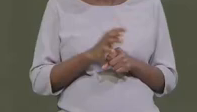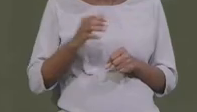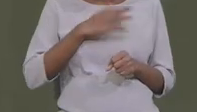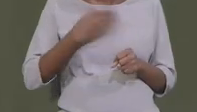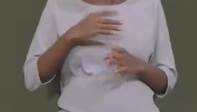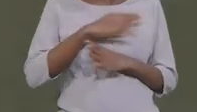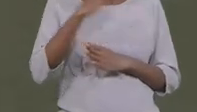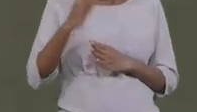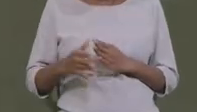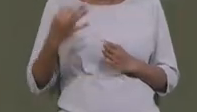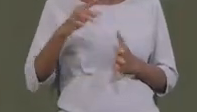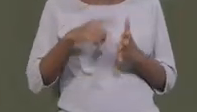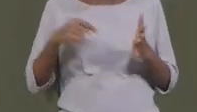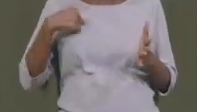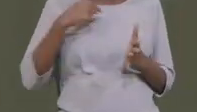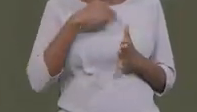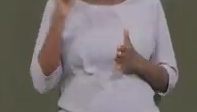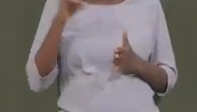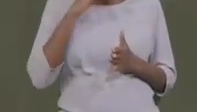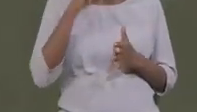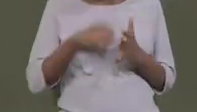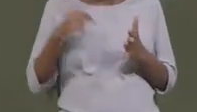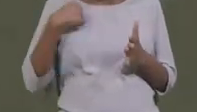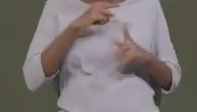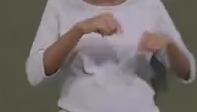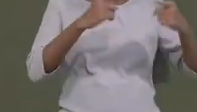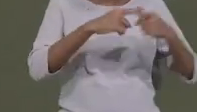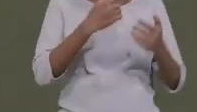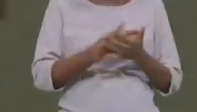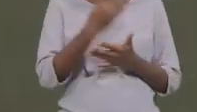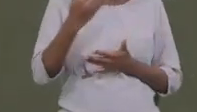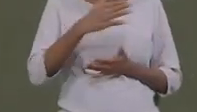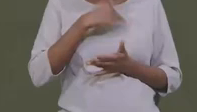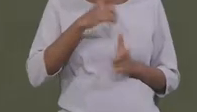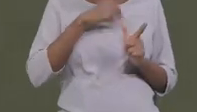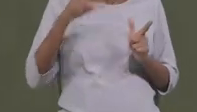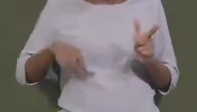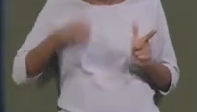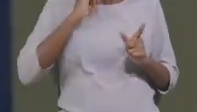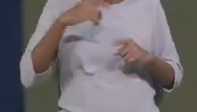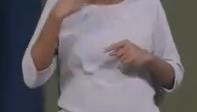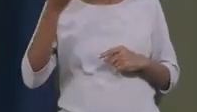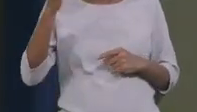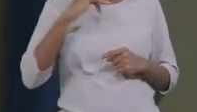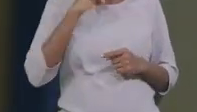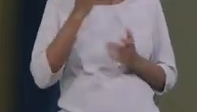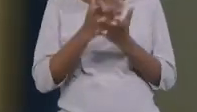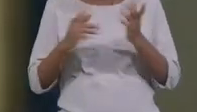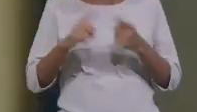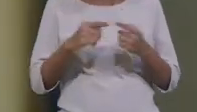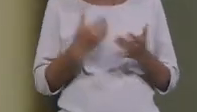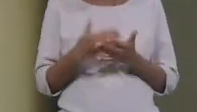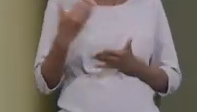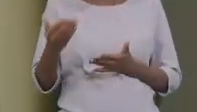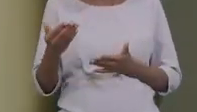ajouter à la suffisance, à la totalité de ce que nous avons, c'est ça que vous allez chercher. Et Dieu dit, il y a